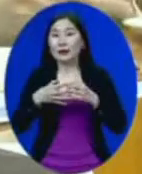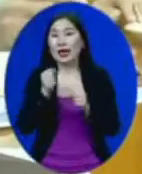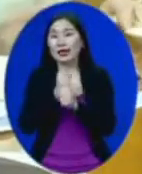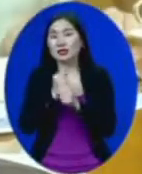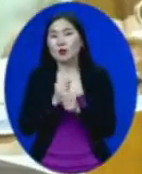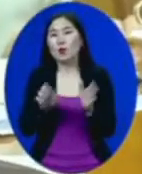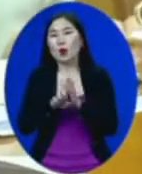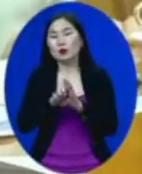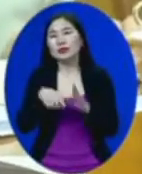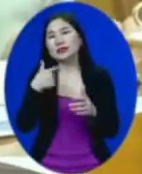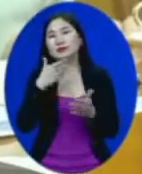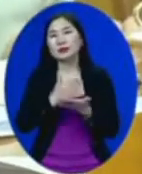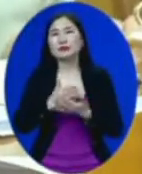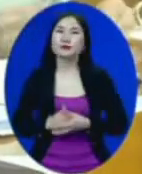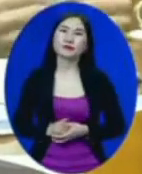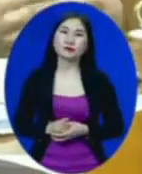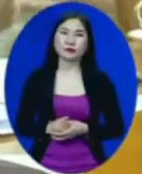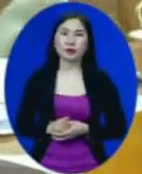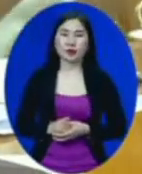байна.